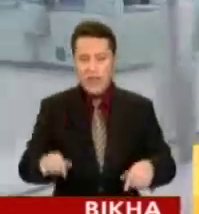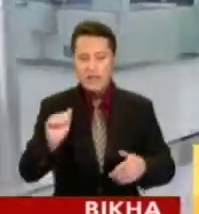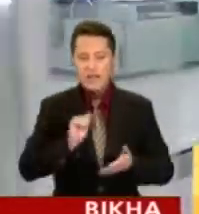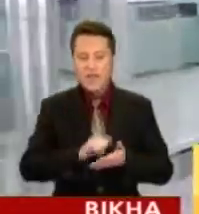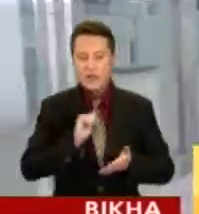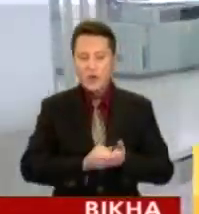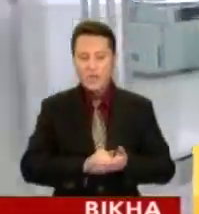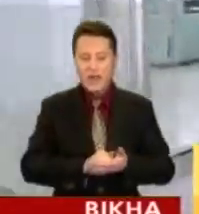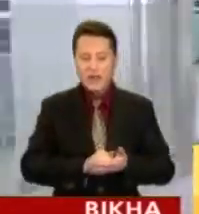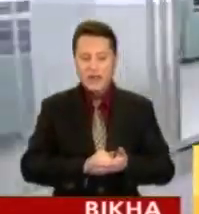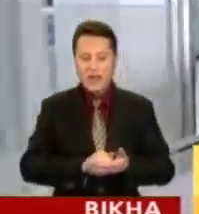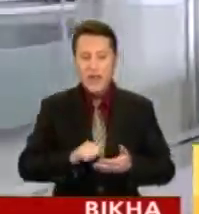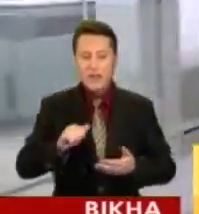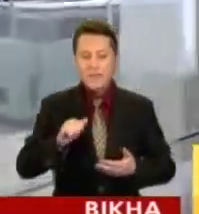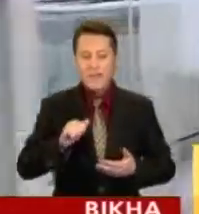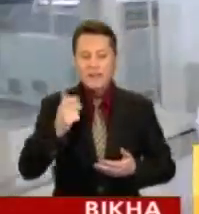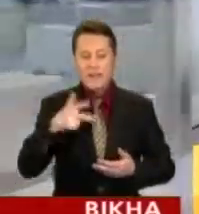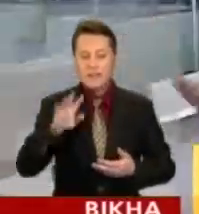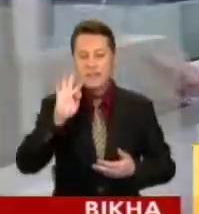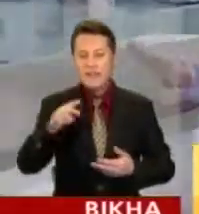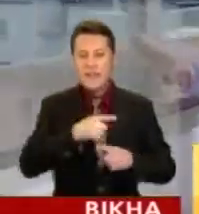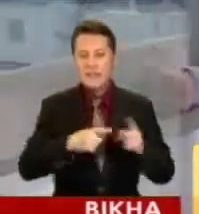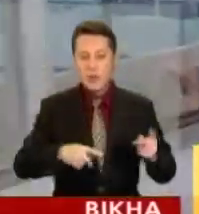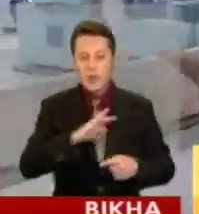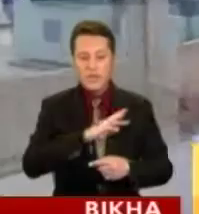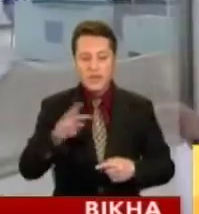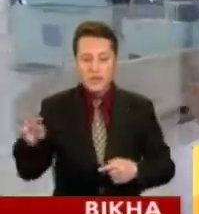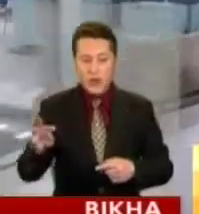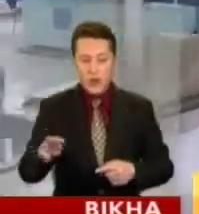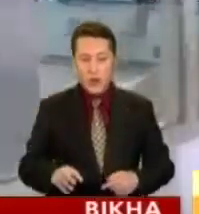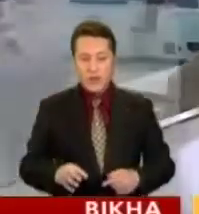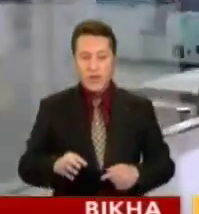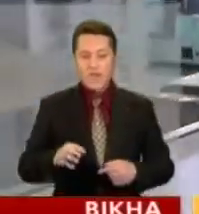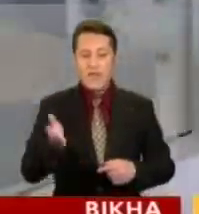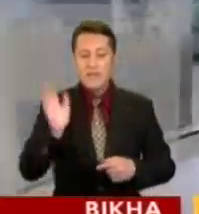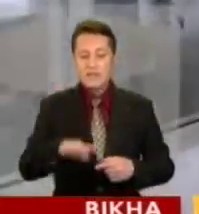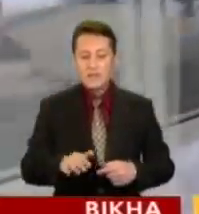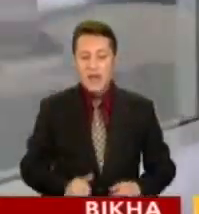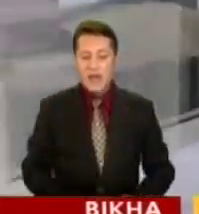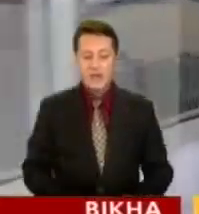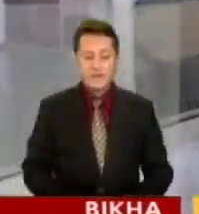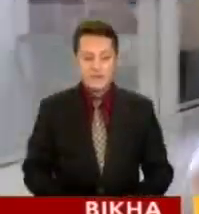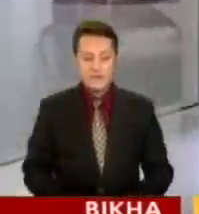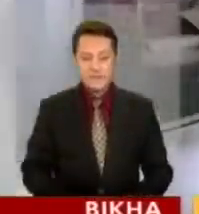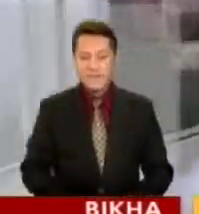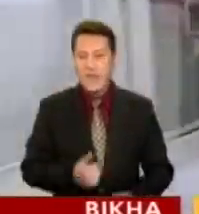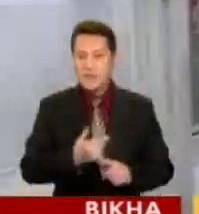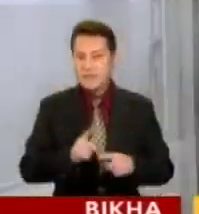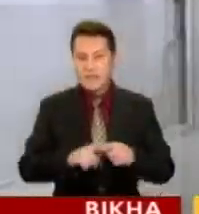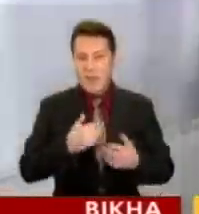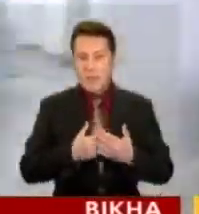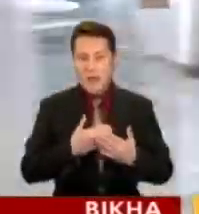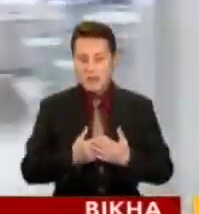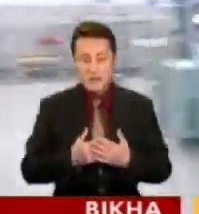два три та чотири з половиною мільйонів екземплярів якщо їх викласти однією смугою то видалення в 20:1000 км Це майже